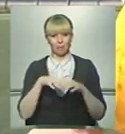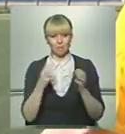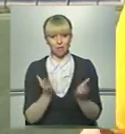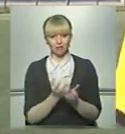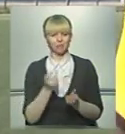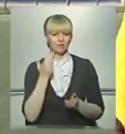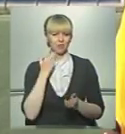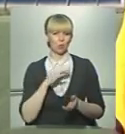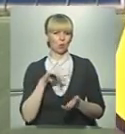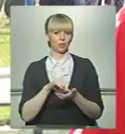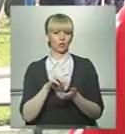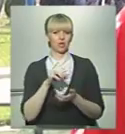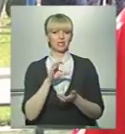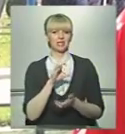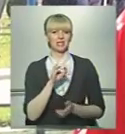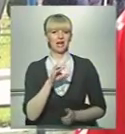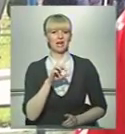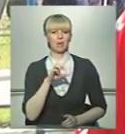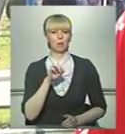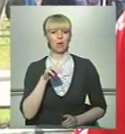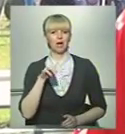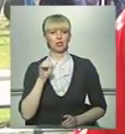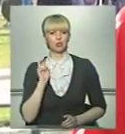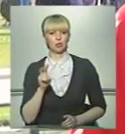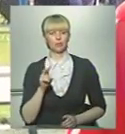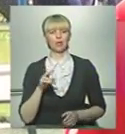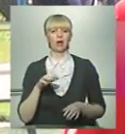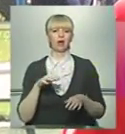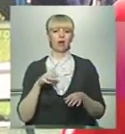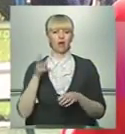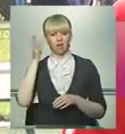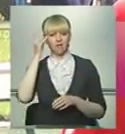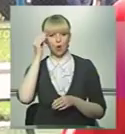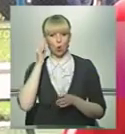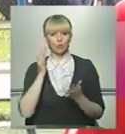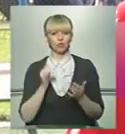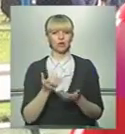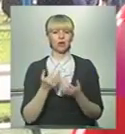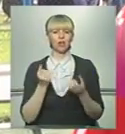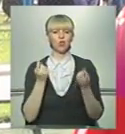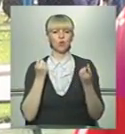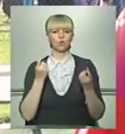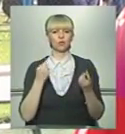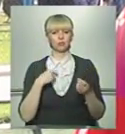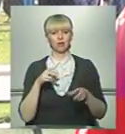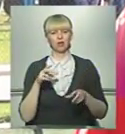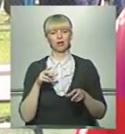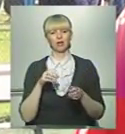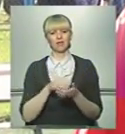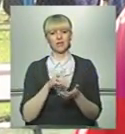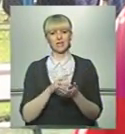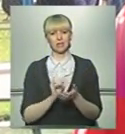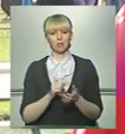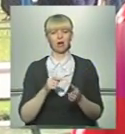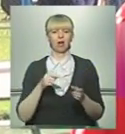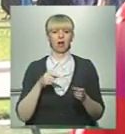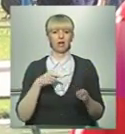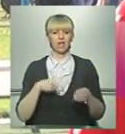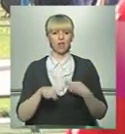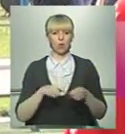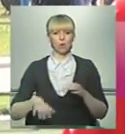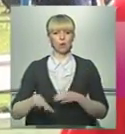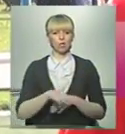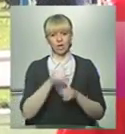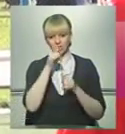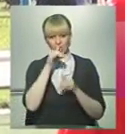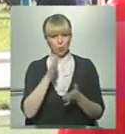завжди присутній Сергій Батюк. Враховуючи, чиї ювілей ми сьогодні відзначаємо, інакше, як на футбольному майданчику, це не могло бути, тому що